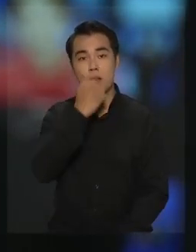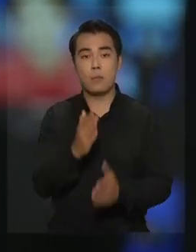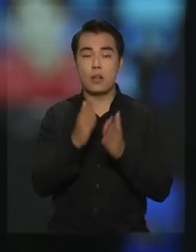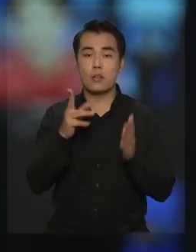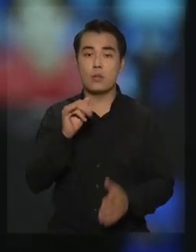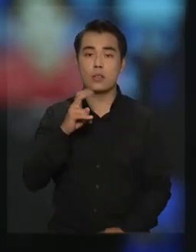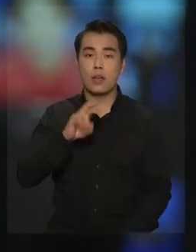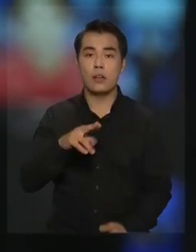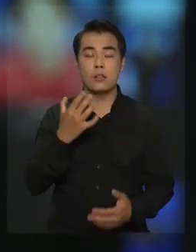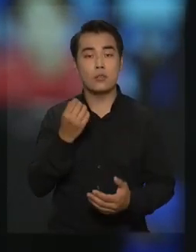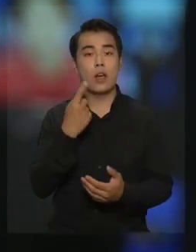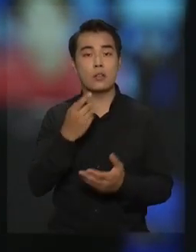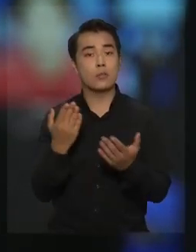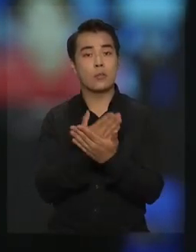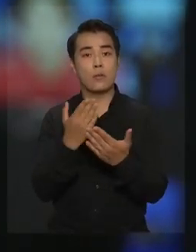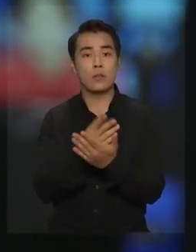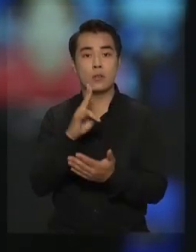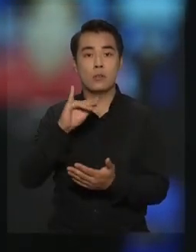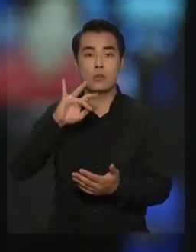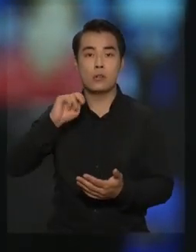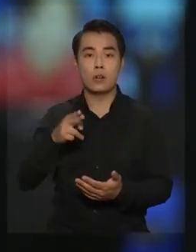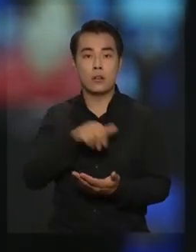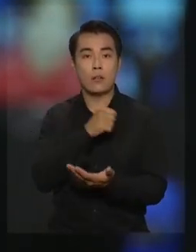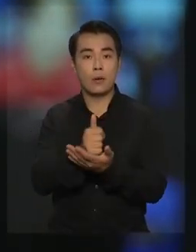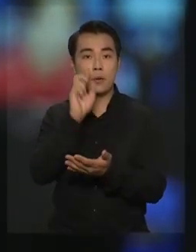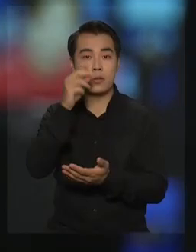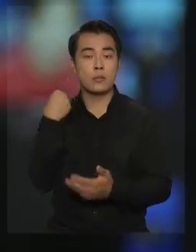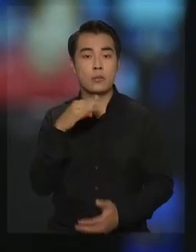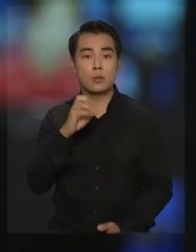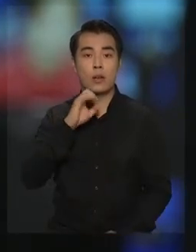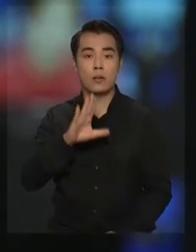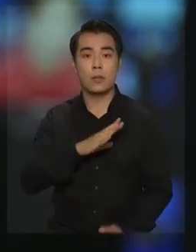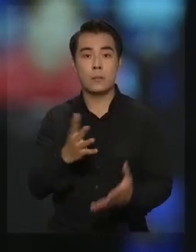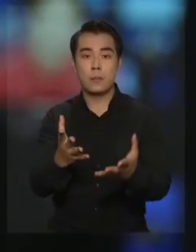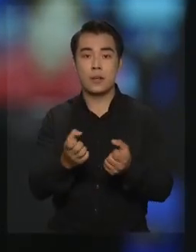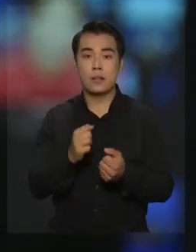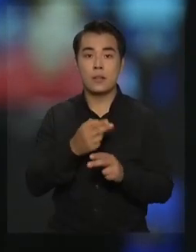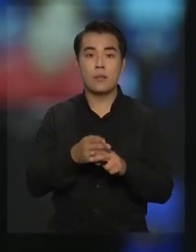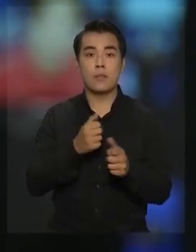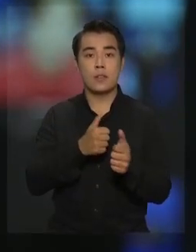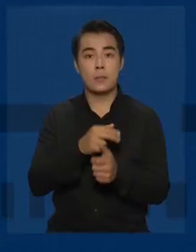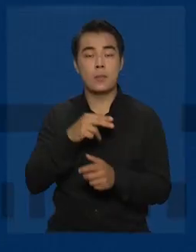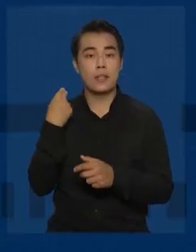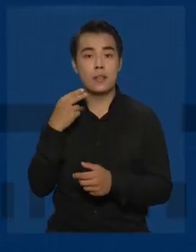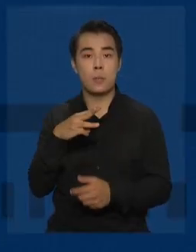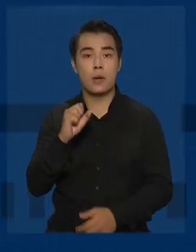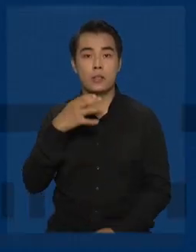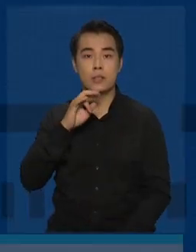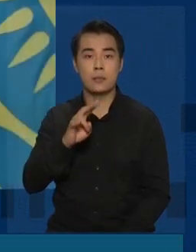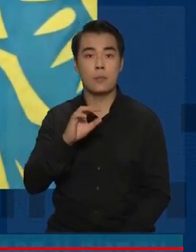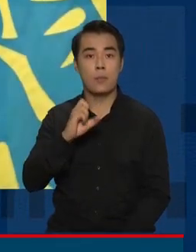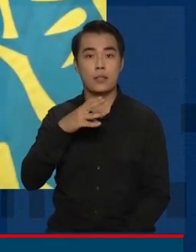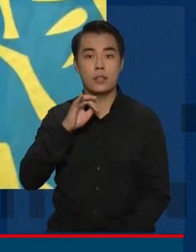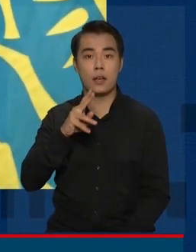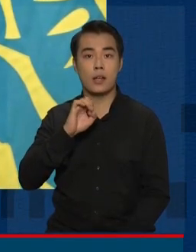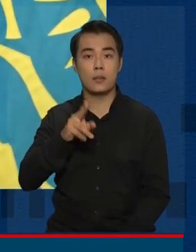Кунсая. И еще одна новость из Нью-Йорка. Глава государства Касым-Жомарт Токаев принял исполнительного вице-президента MasterCard